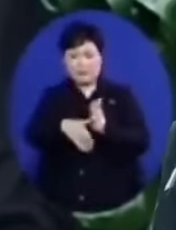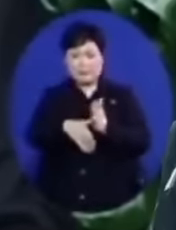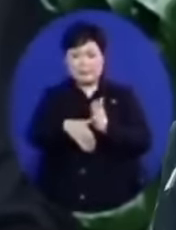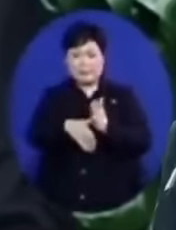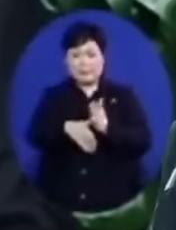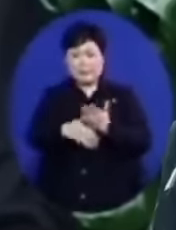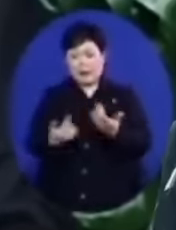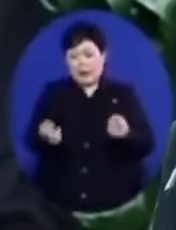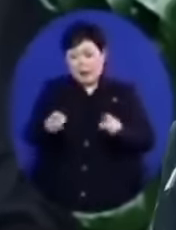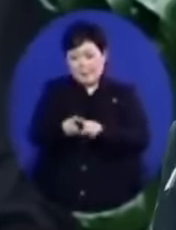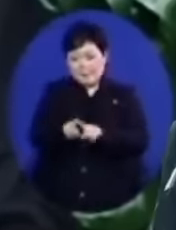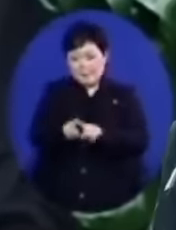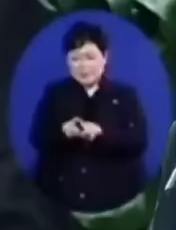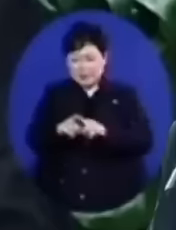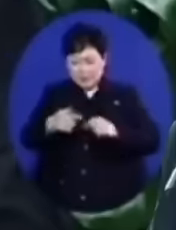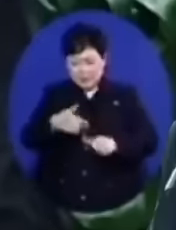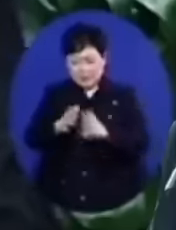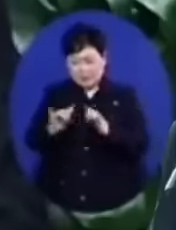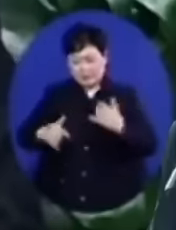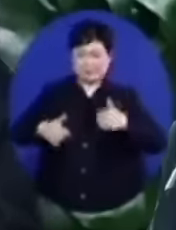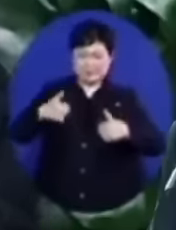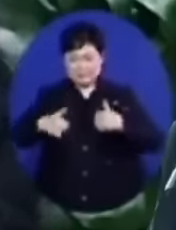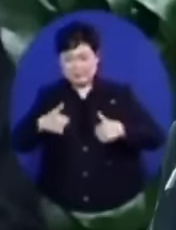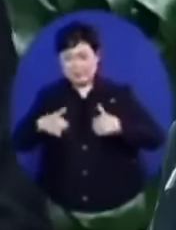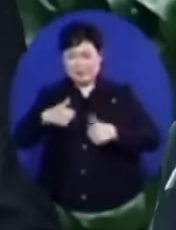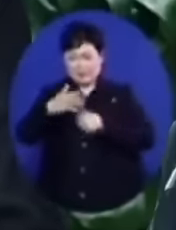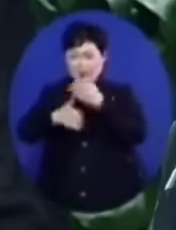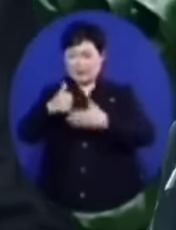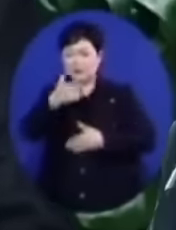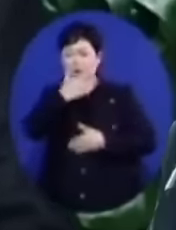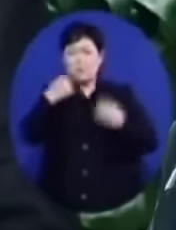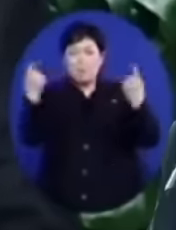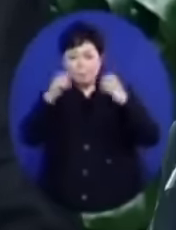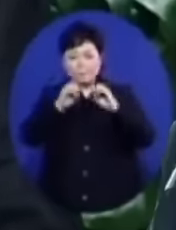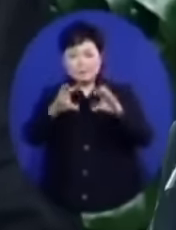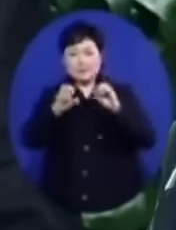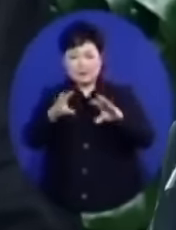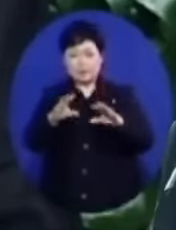같은 일행들이 굉장히 기뻐했습니다. 하나님이 저 사람들에게 복음을 전하라고